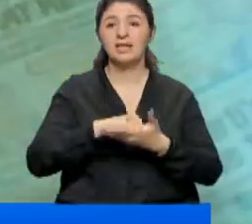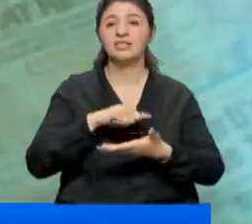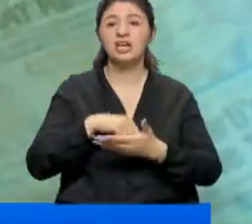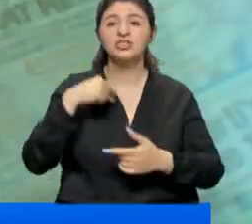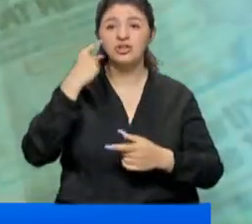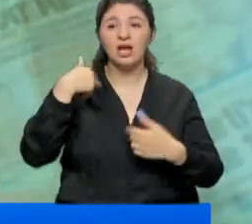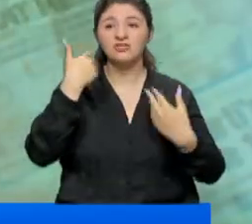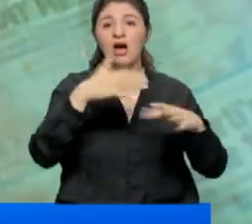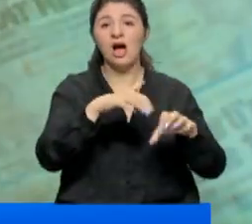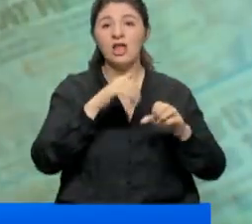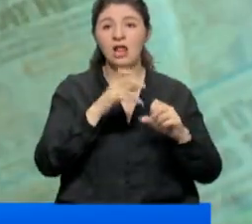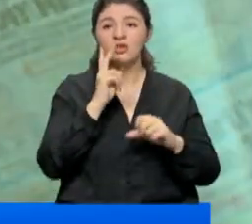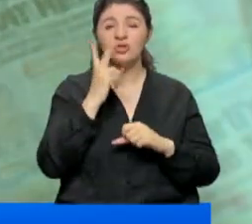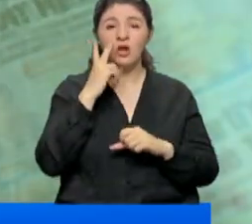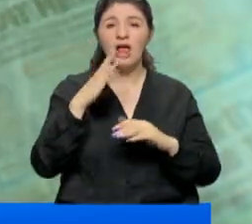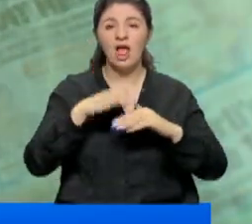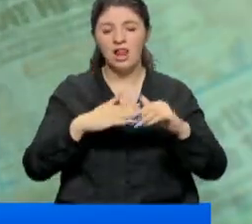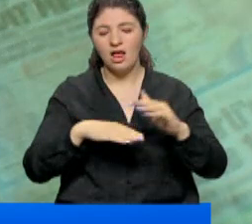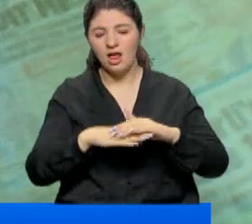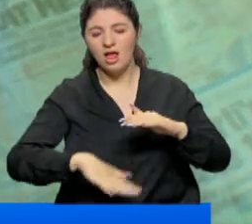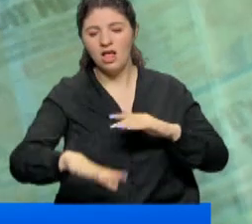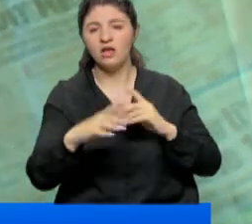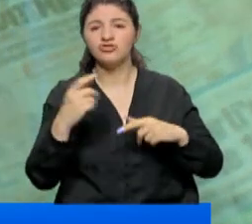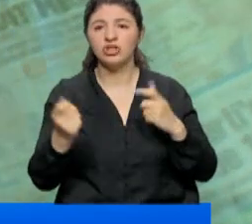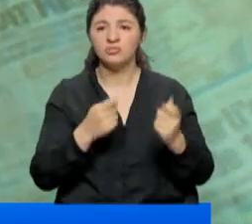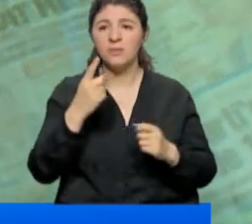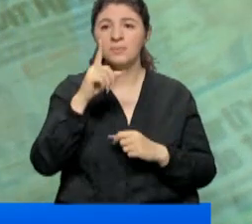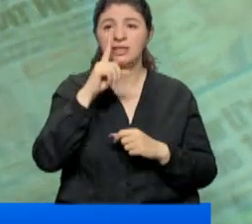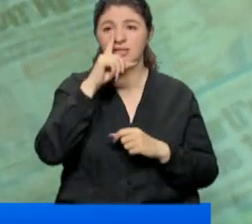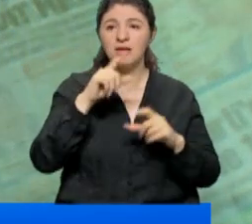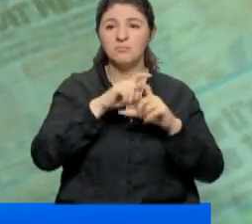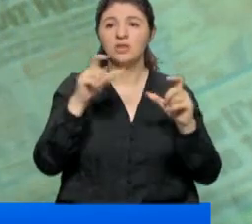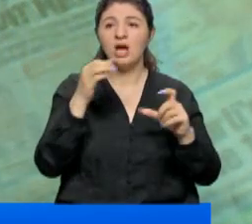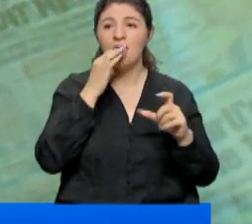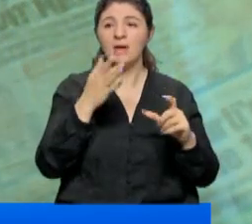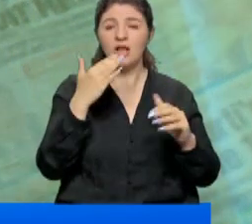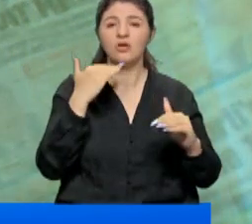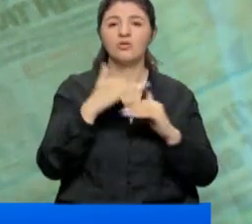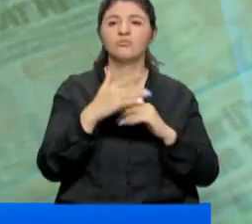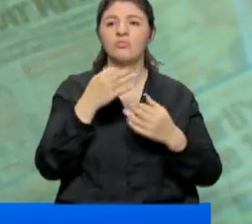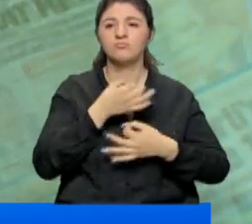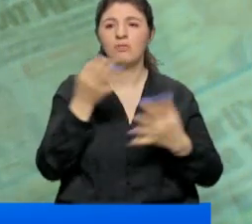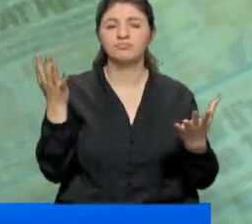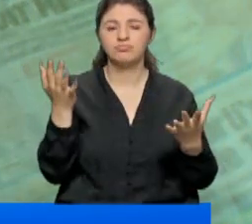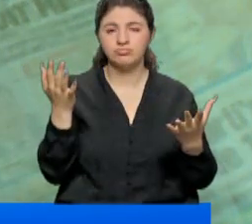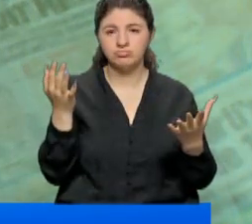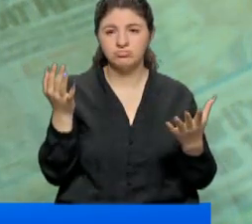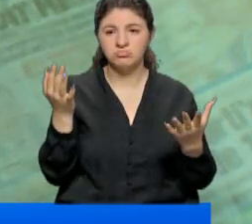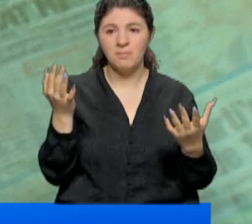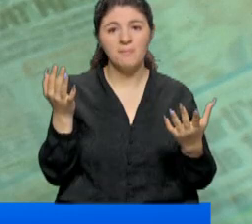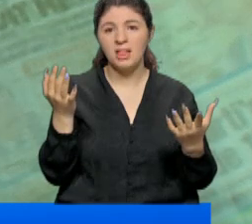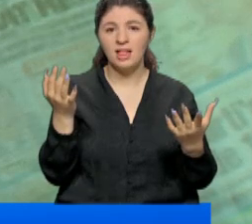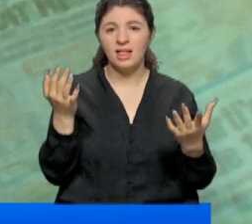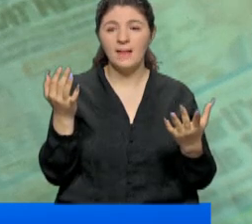şeker ithalatına yönelik el altında yürütülen çalışmayı bir nisanda manşet haberi ile kamuoyuna duyurmuştu